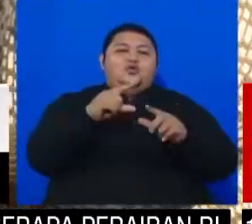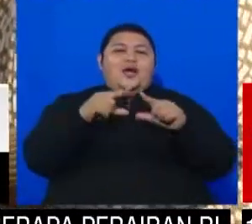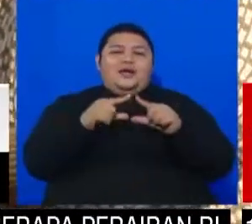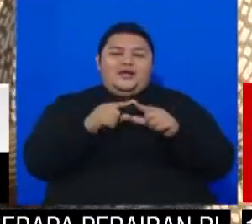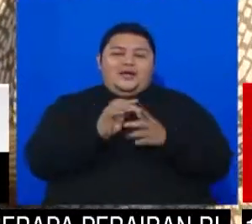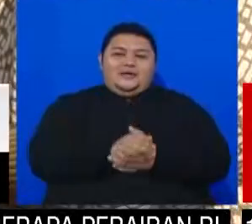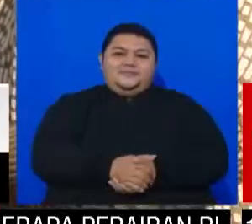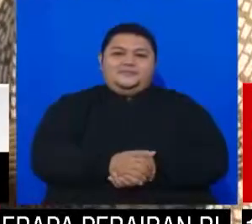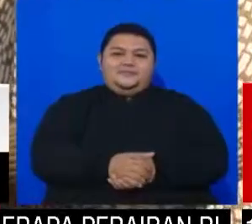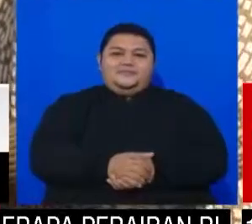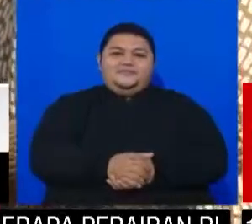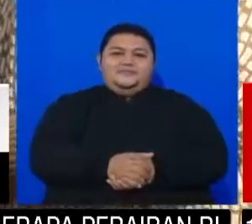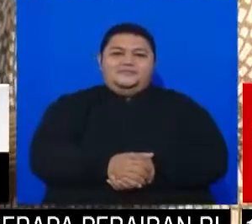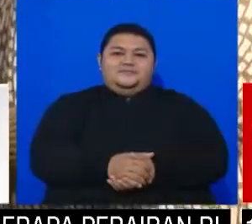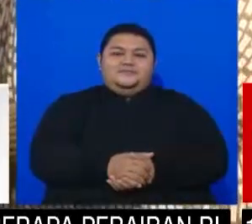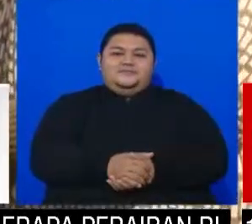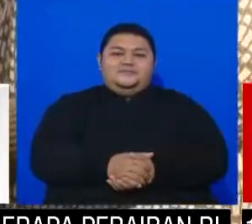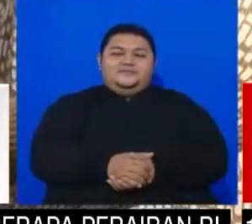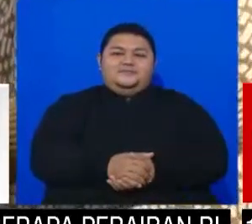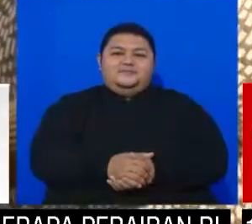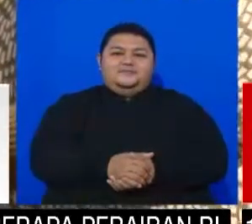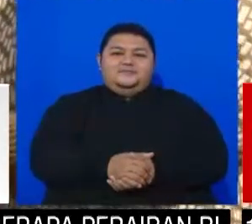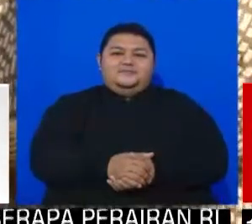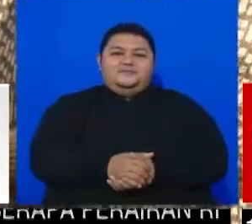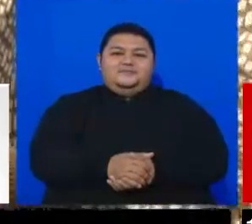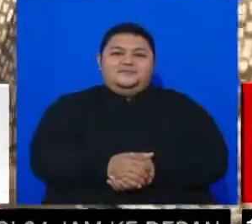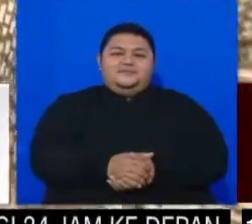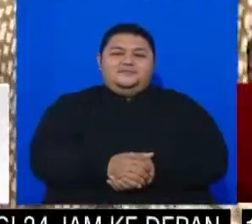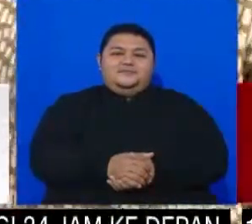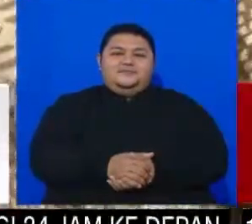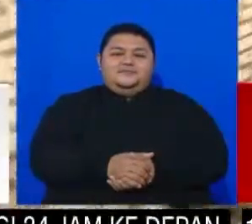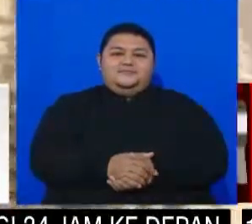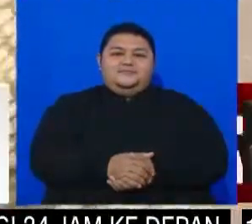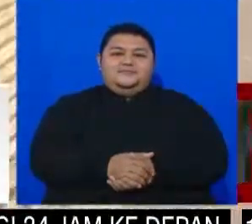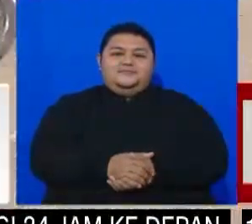dia segmen Sehari Menjadi Pengusaha Angkringan di Kota Bandung. Sana itu ya. Yuk.